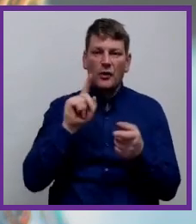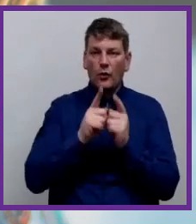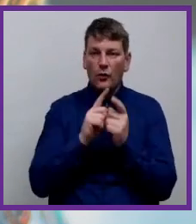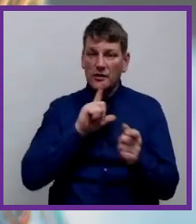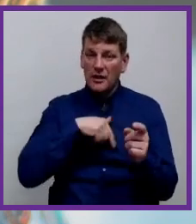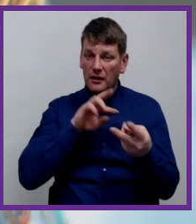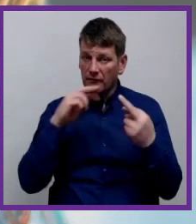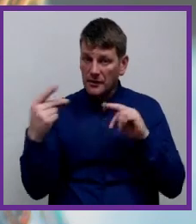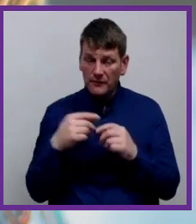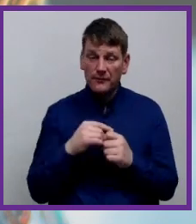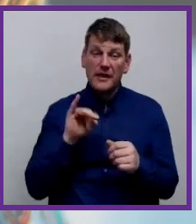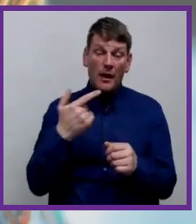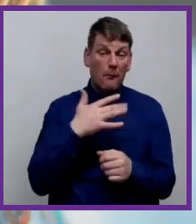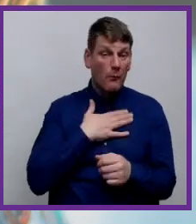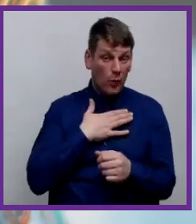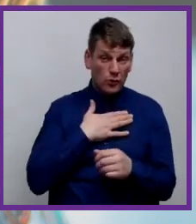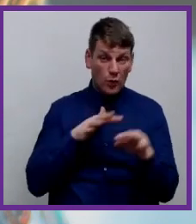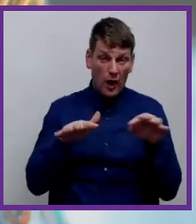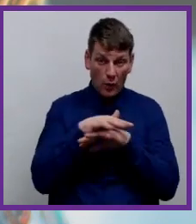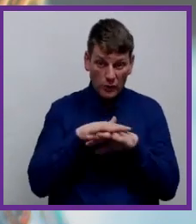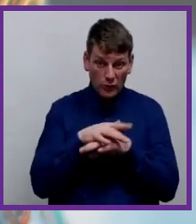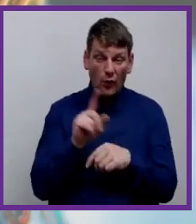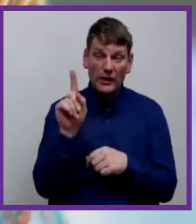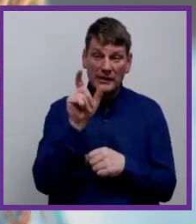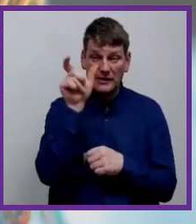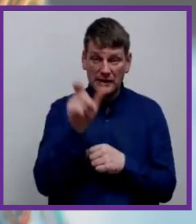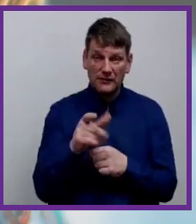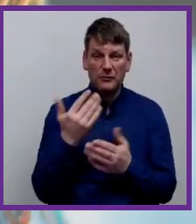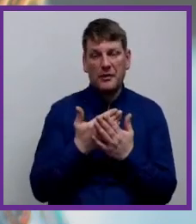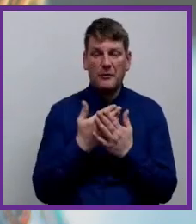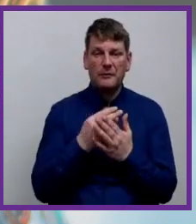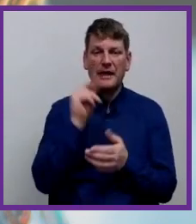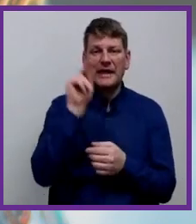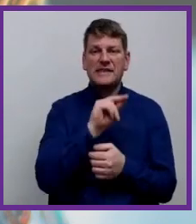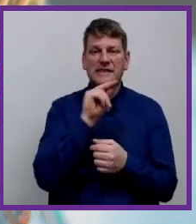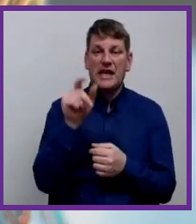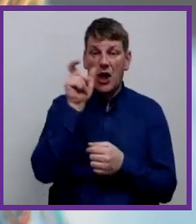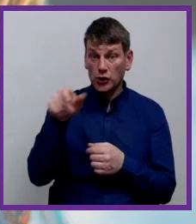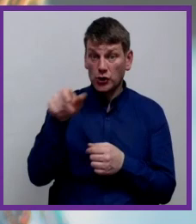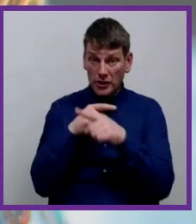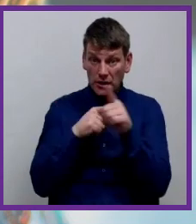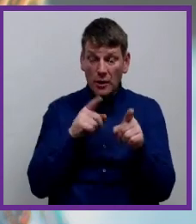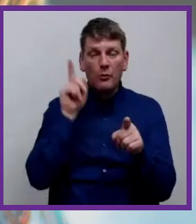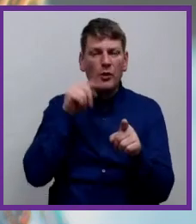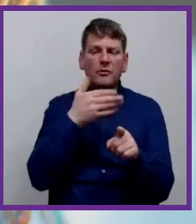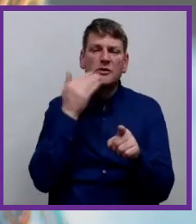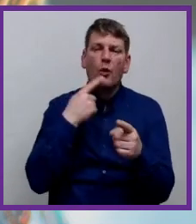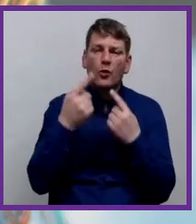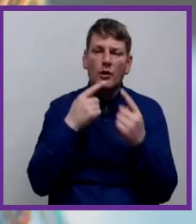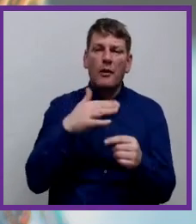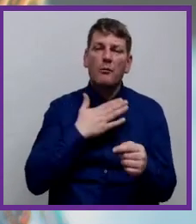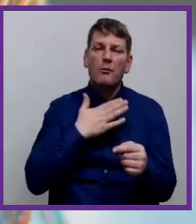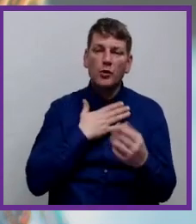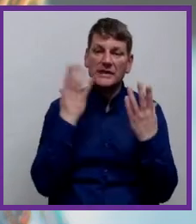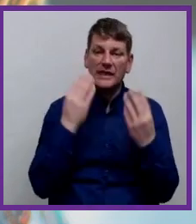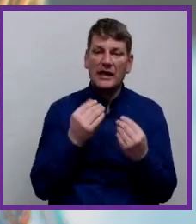un tātad, pat ja mūsu auditorija ir cilvēki, nu, piemēram, kristieši, tad, protams, nav runa pat tikai par mūsdienu ikonām,